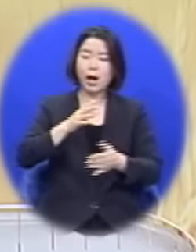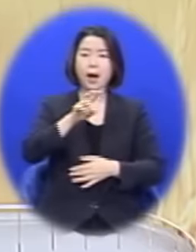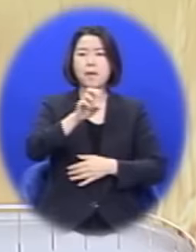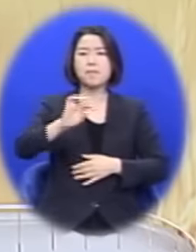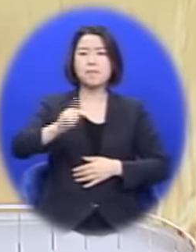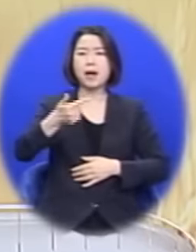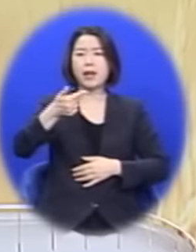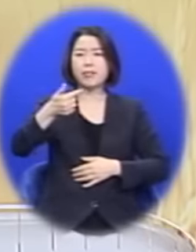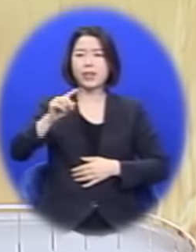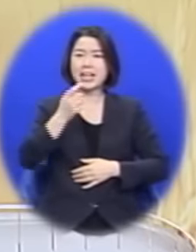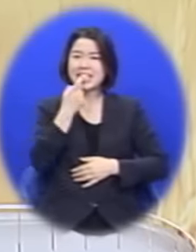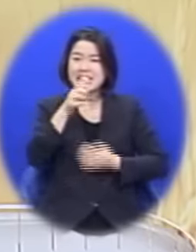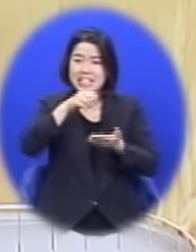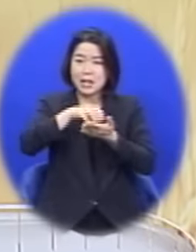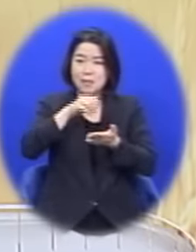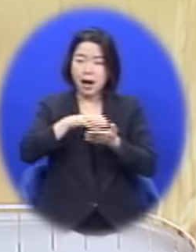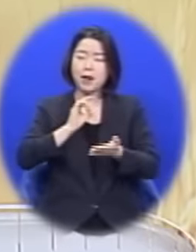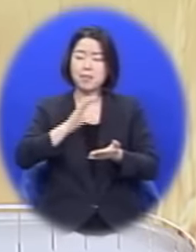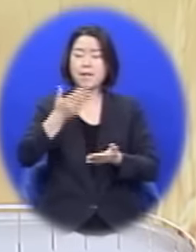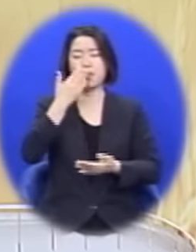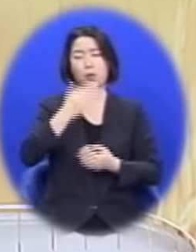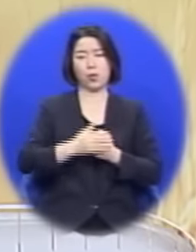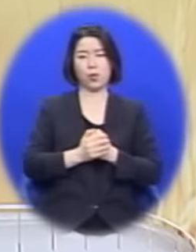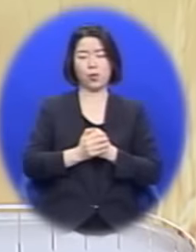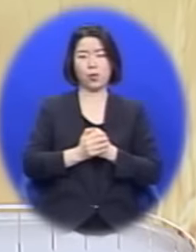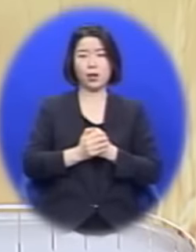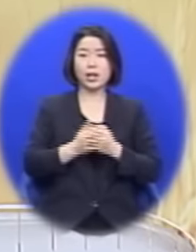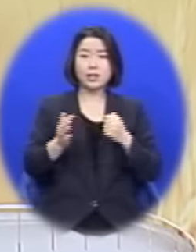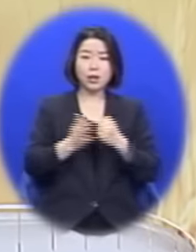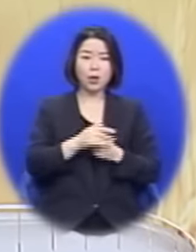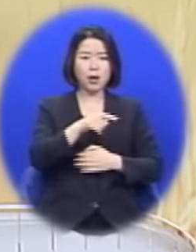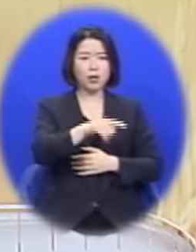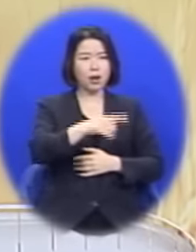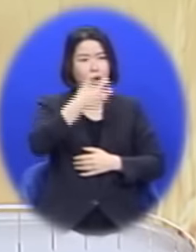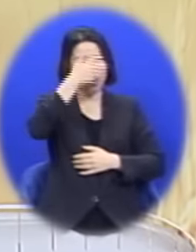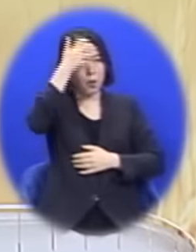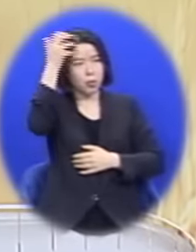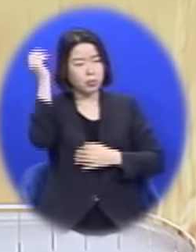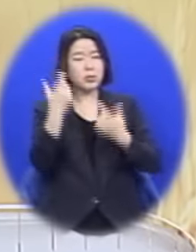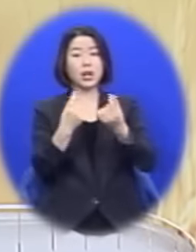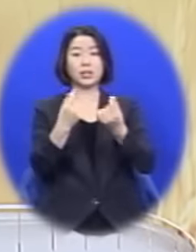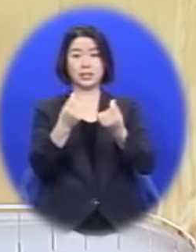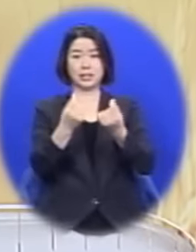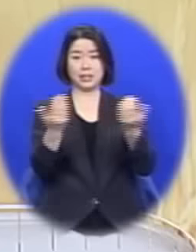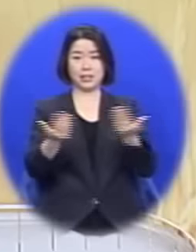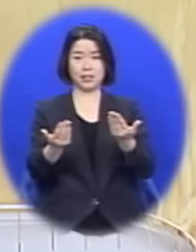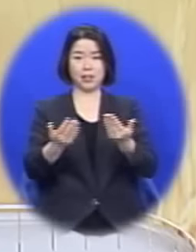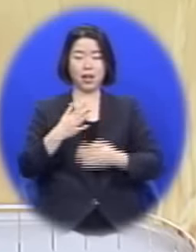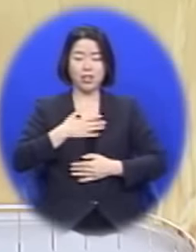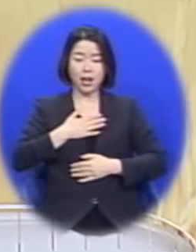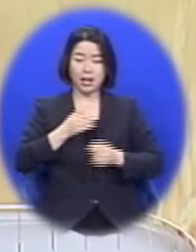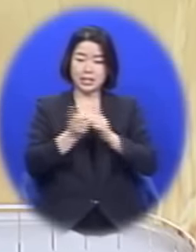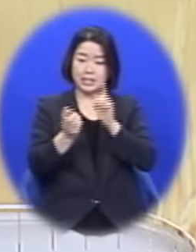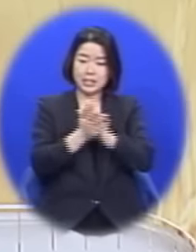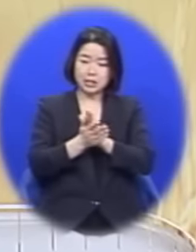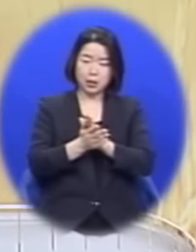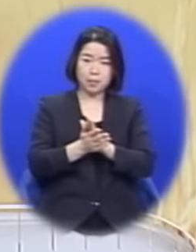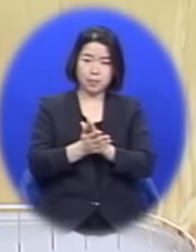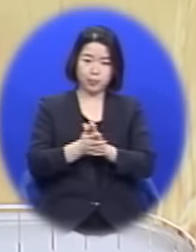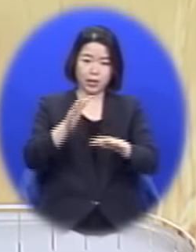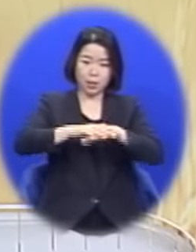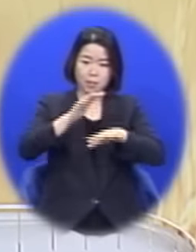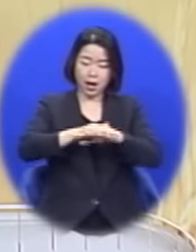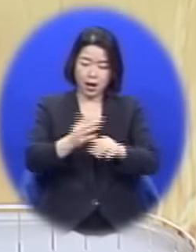그들에게 있어서 정말 꿈과 같은 일이 자기들이 직접 농사 지어서 그 자라난 곡물을 먹어보는